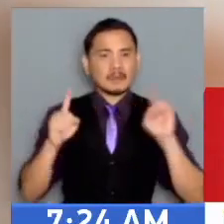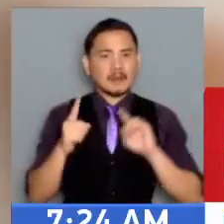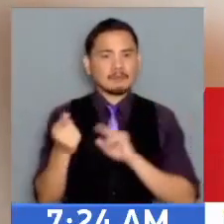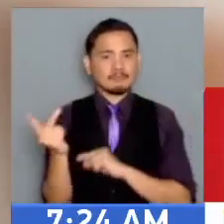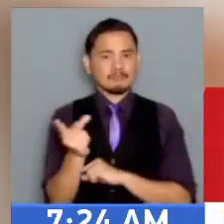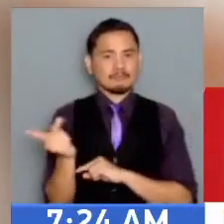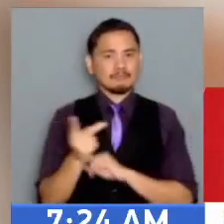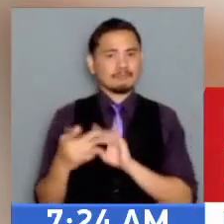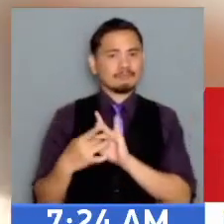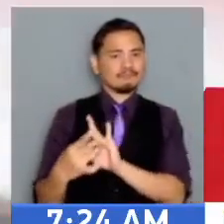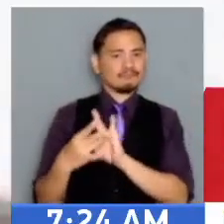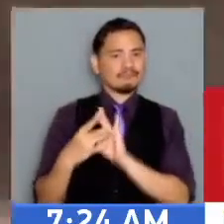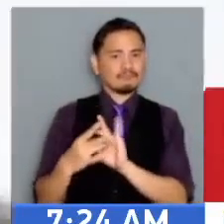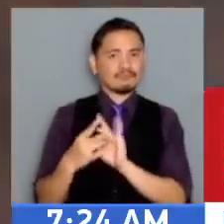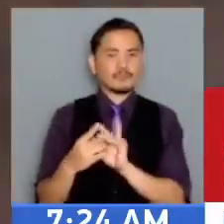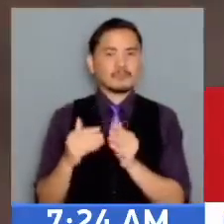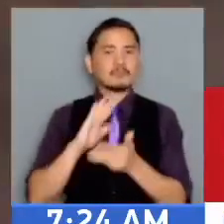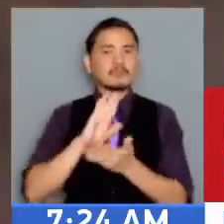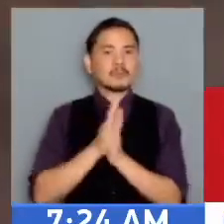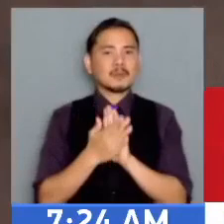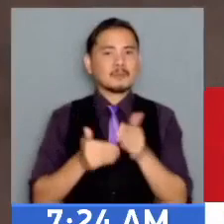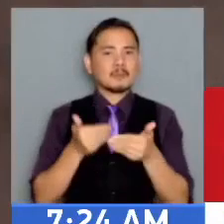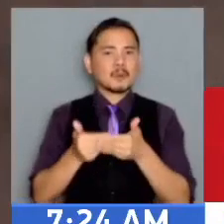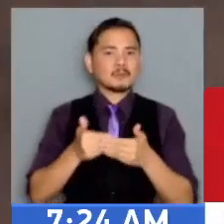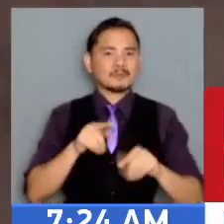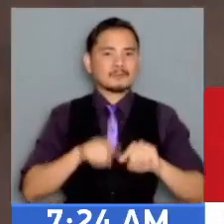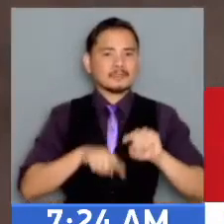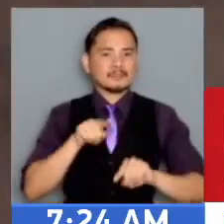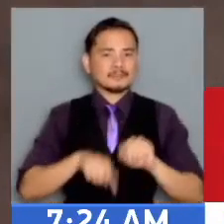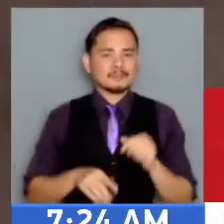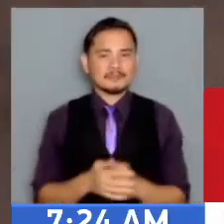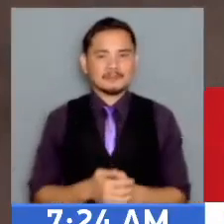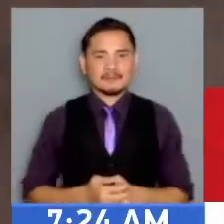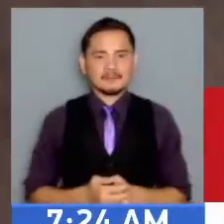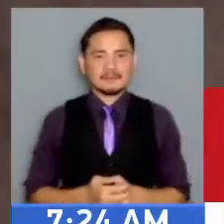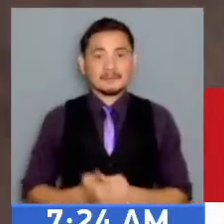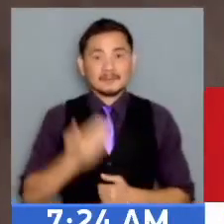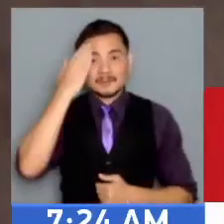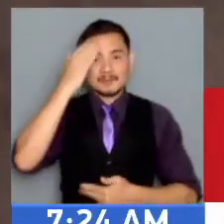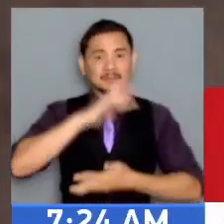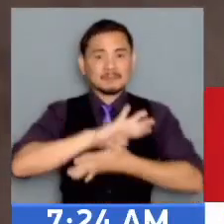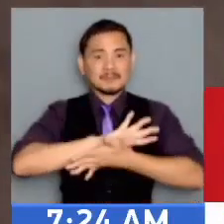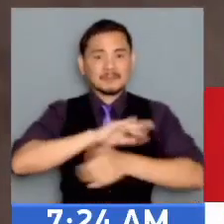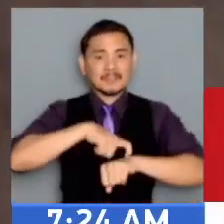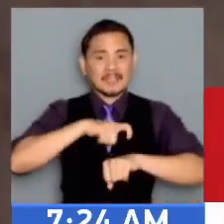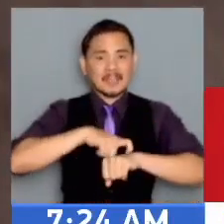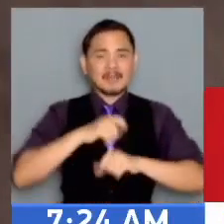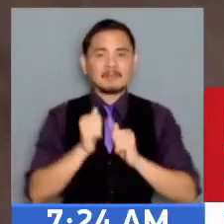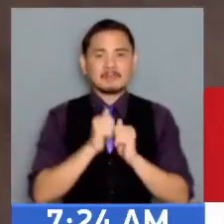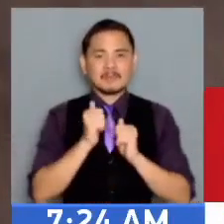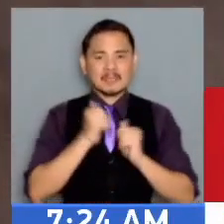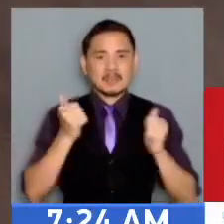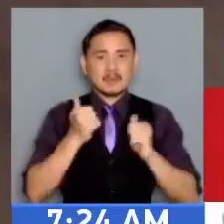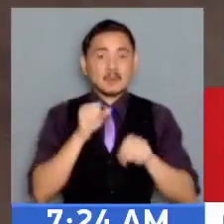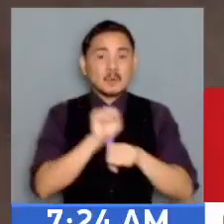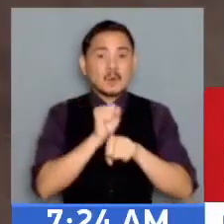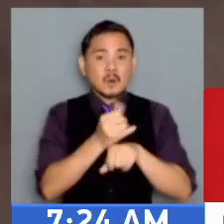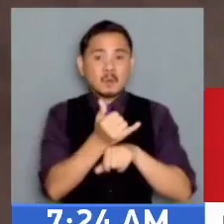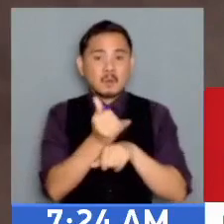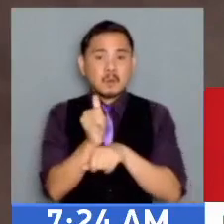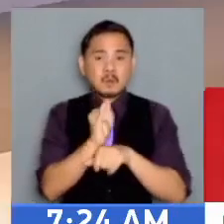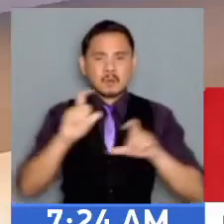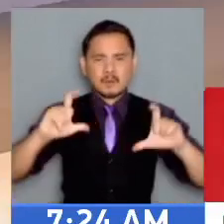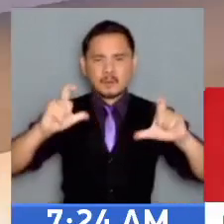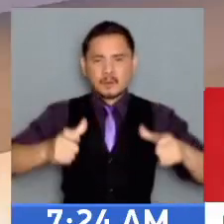ng closeness nila. Pandemic, lock-in kami. Mm-hmm. Medyo marami-rami na rin kami